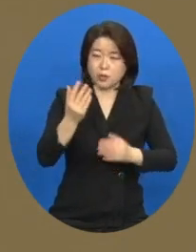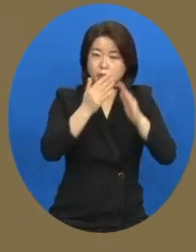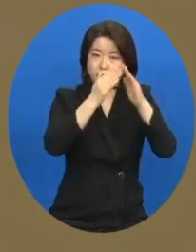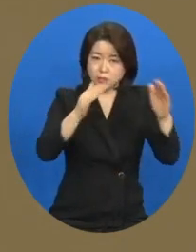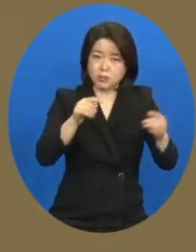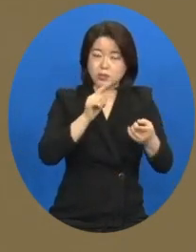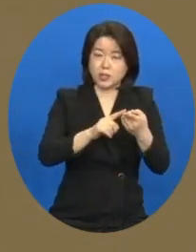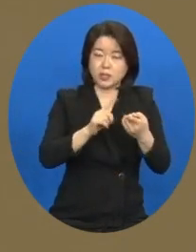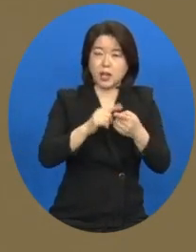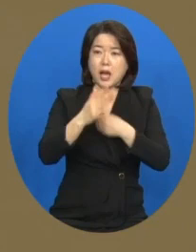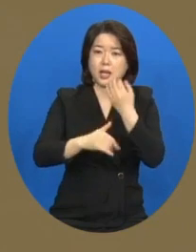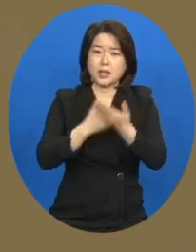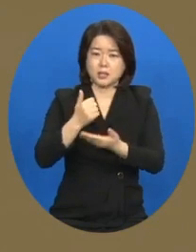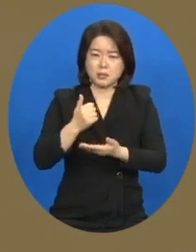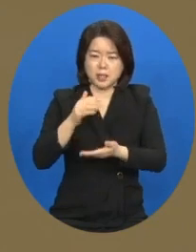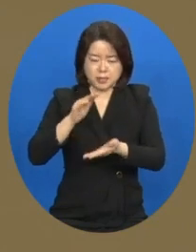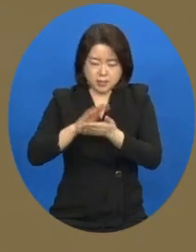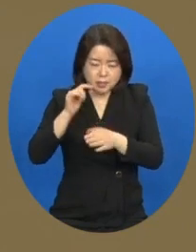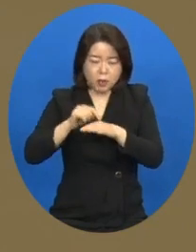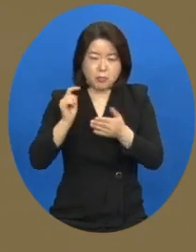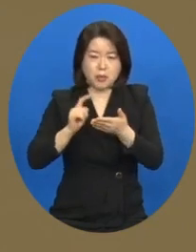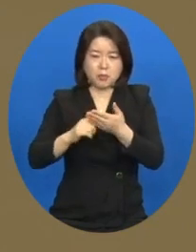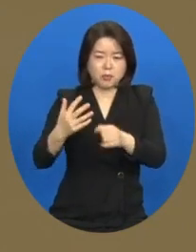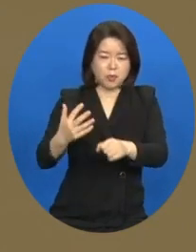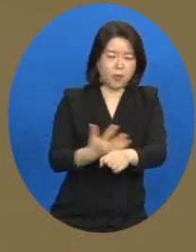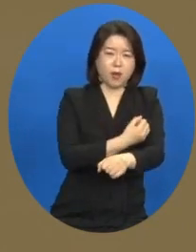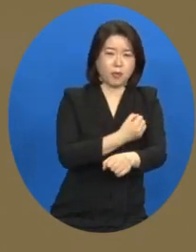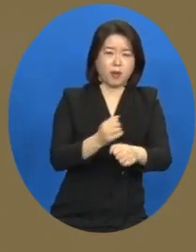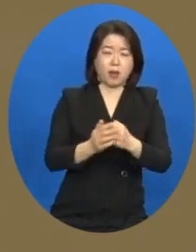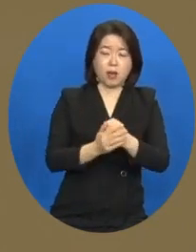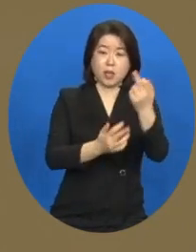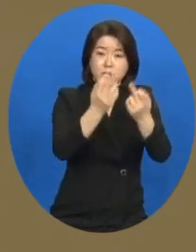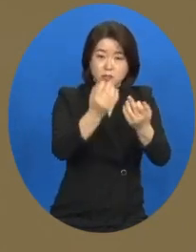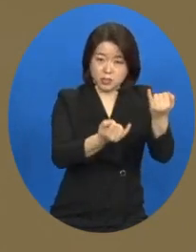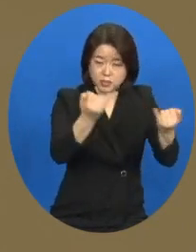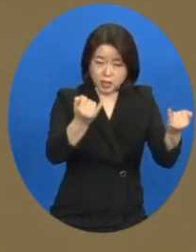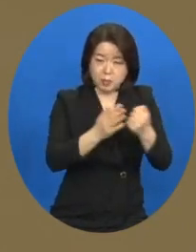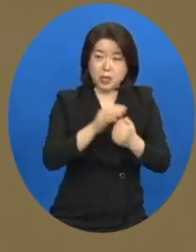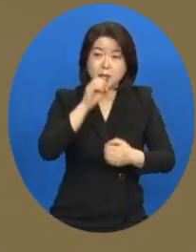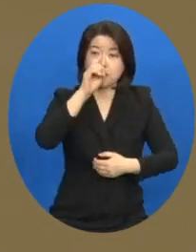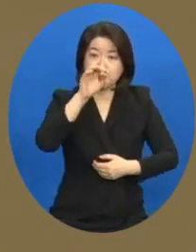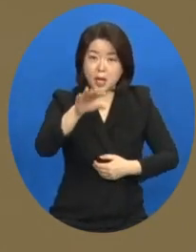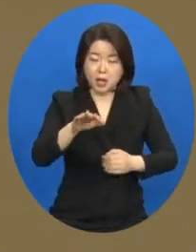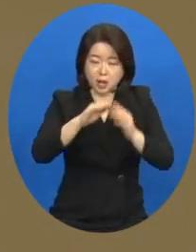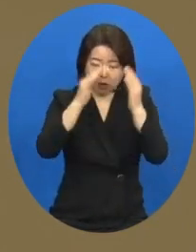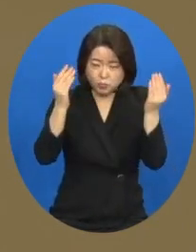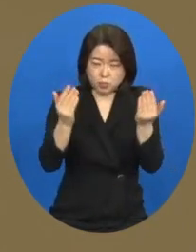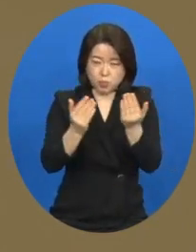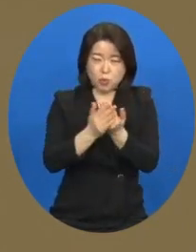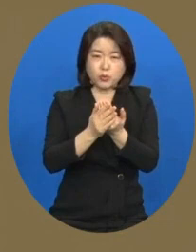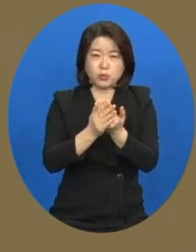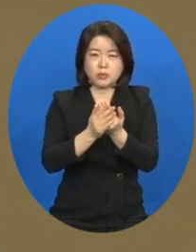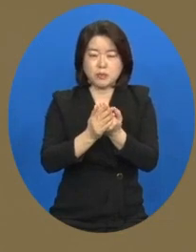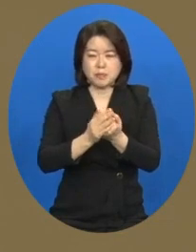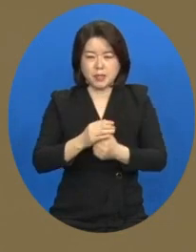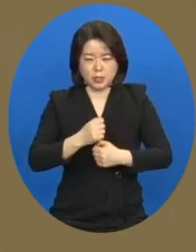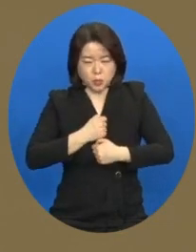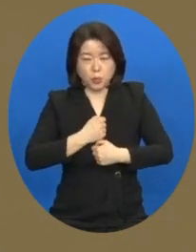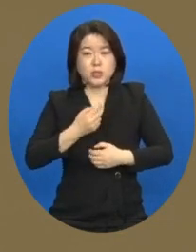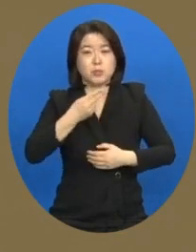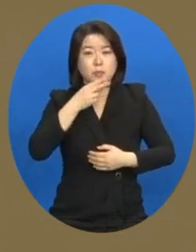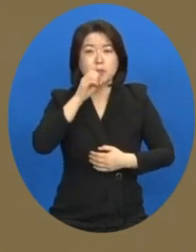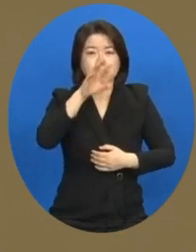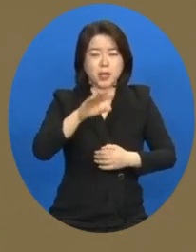대한 하나님의 열정은 맹렬하며 형제 자매에게 던진 모든 부주의한 말은 심판을 받을